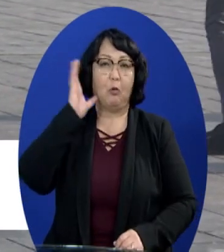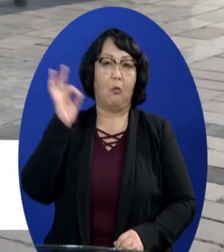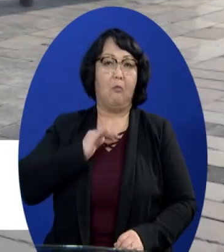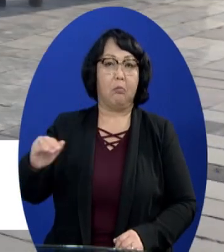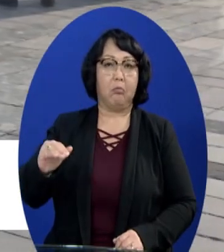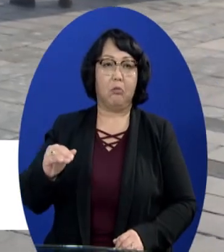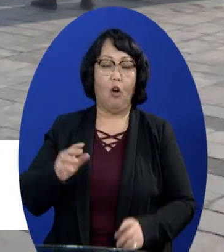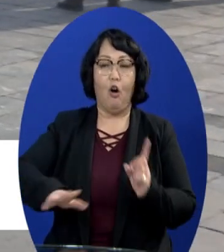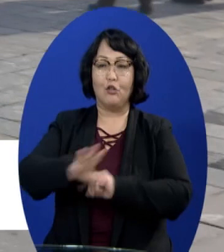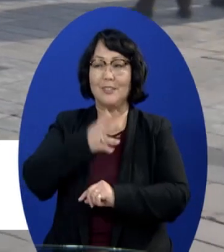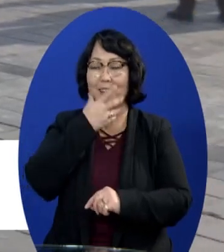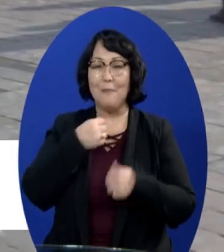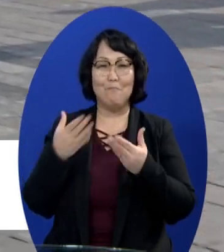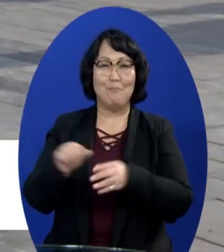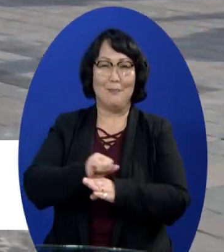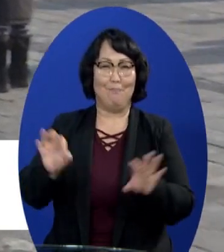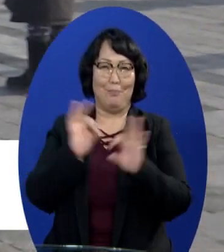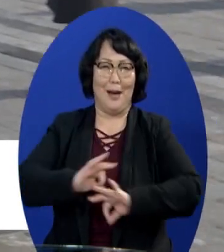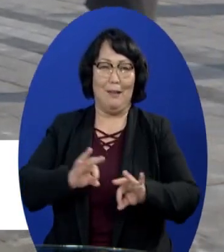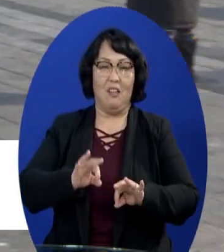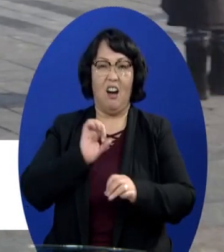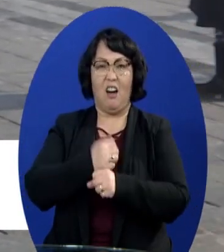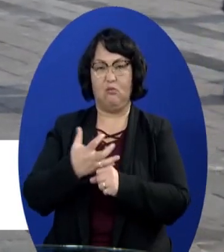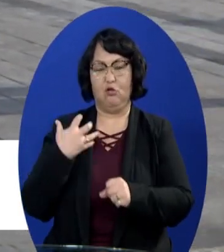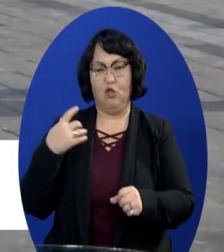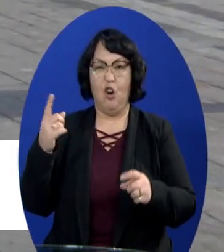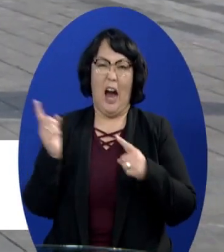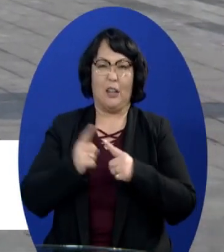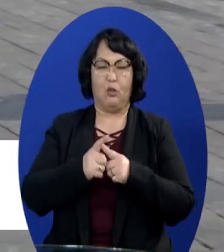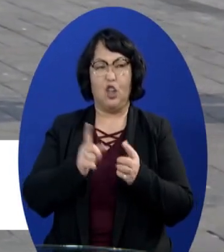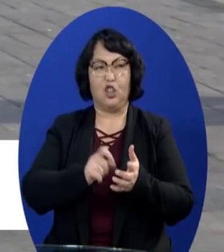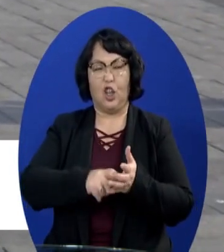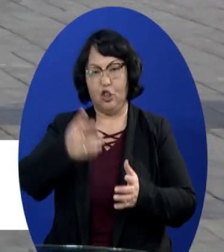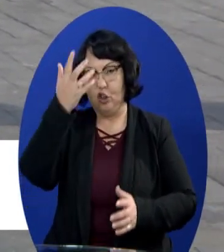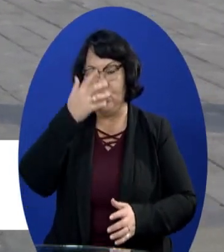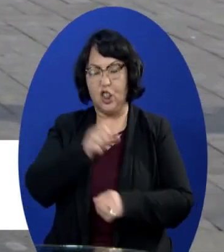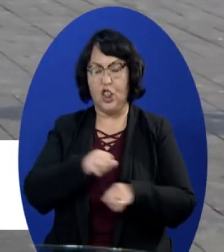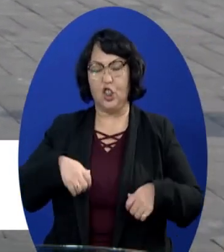бүрдүүлдгүй. Тиймээс шат шатандаа хариуцсан асуудал ярих ёстой гэж иргэд талбай жагсан шаардсан юм а.